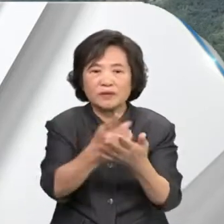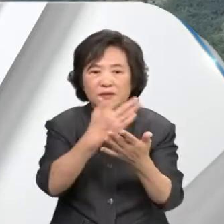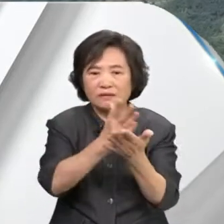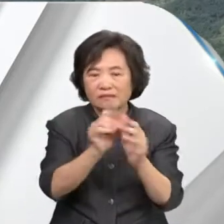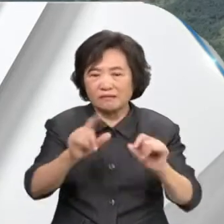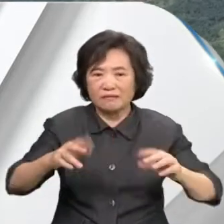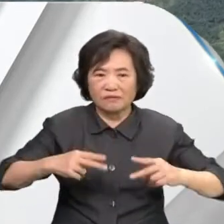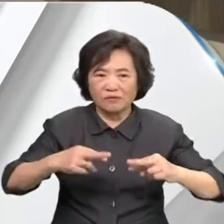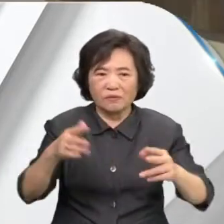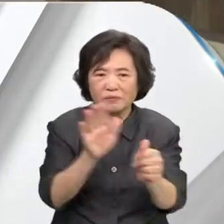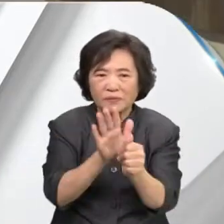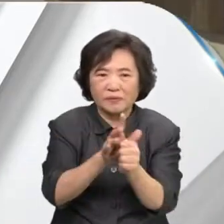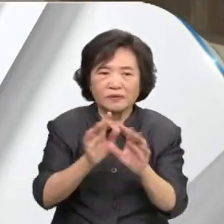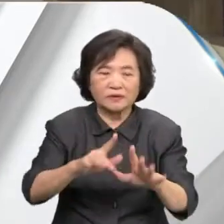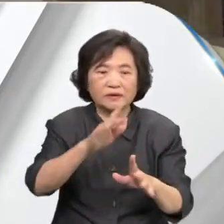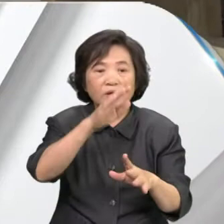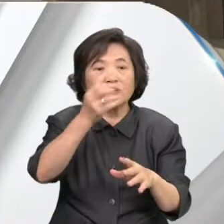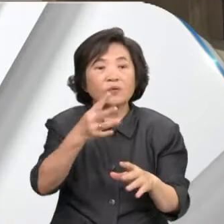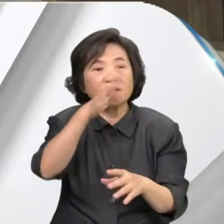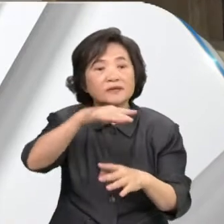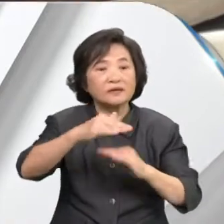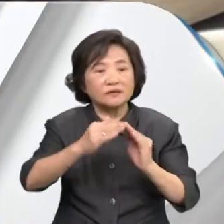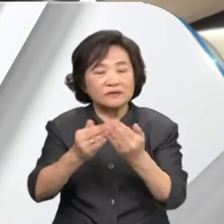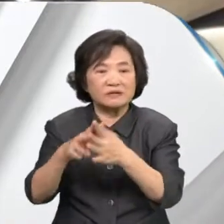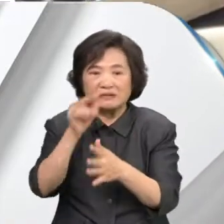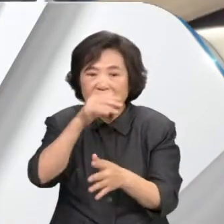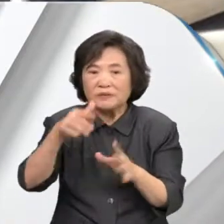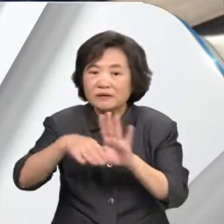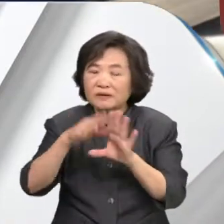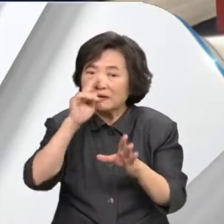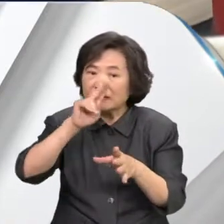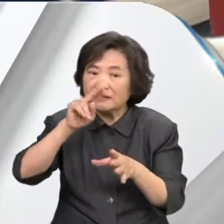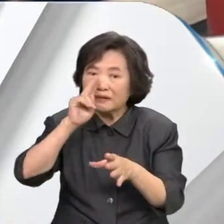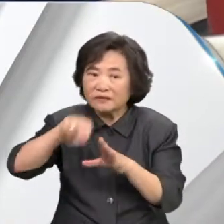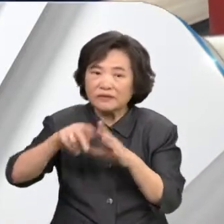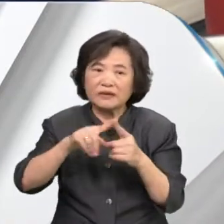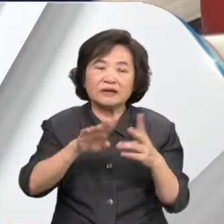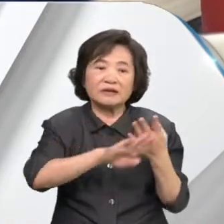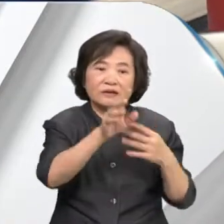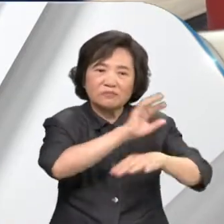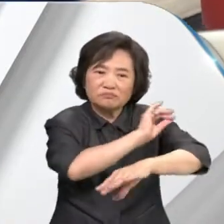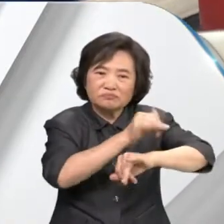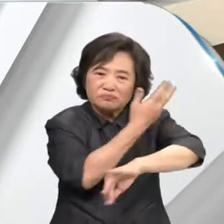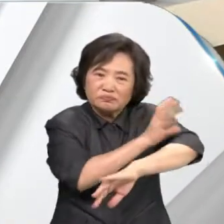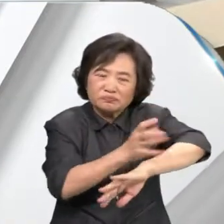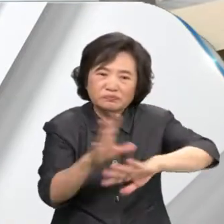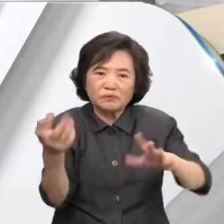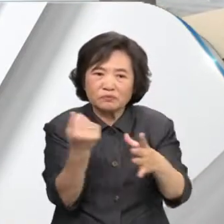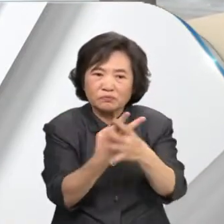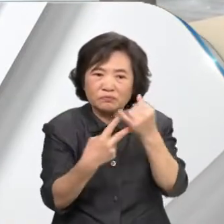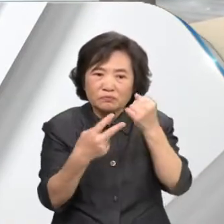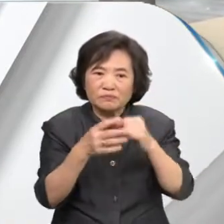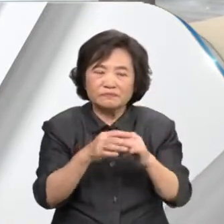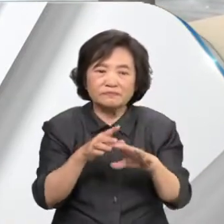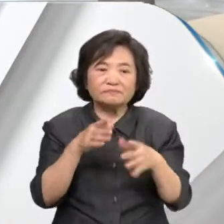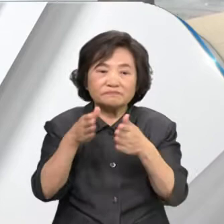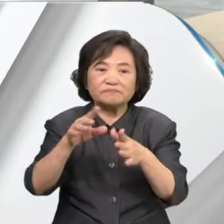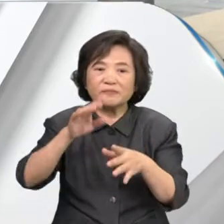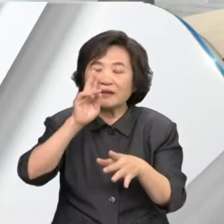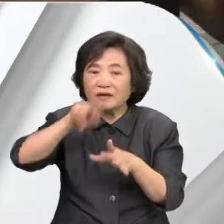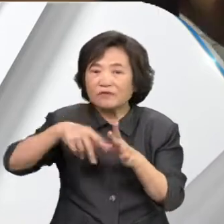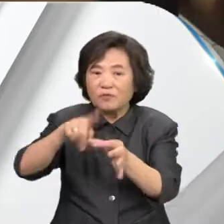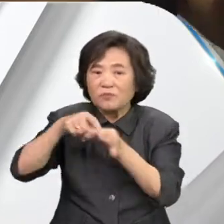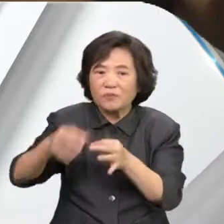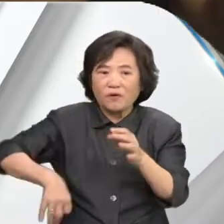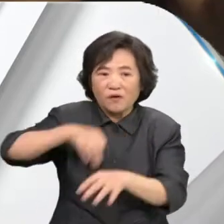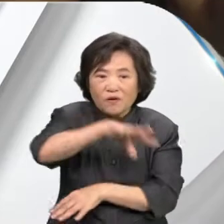设工程了后，人们嘅发展村利用体育界嘉宾文化同发展期间历史条风气结合，同部分嘉宾力